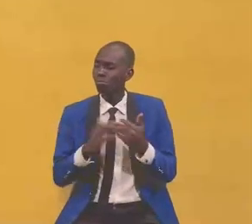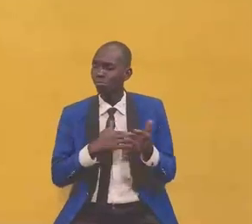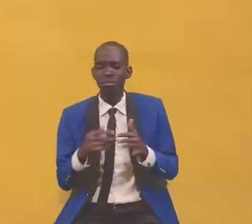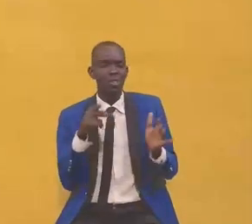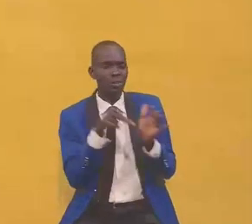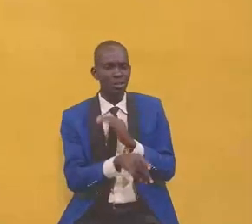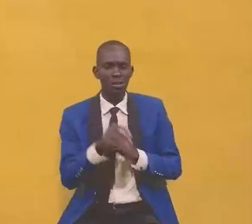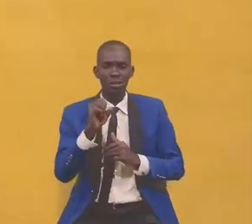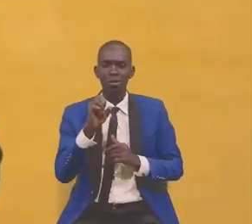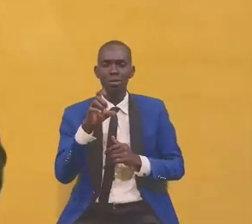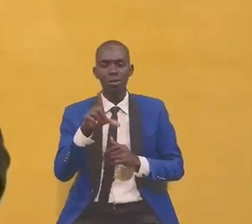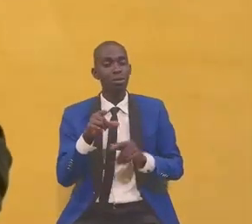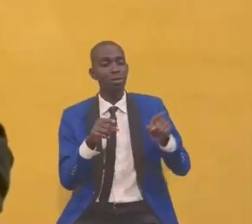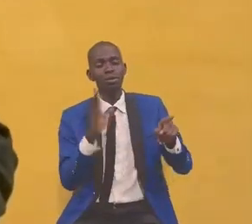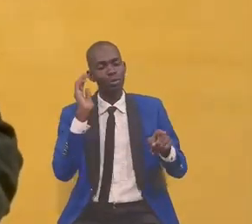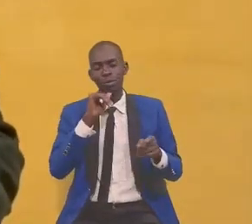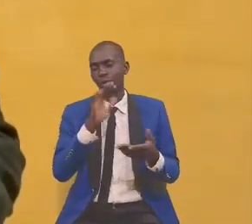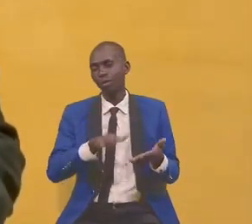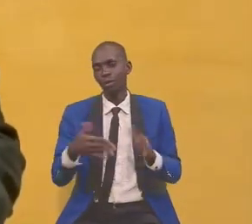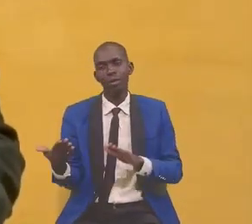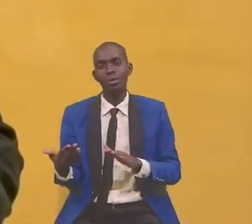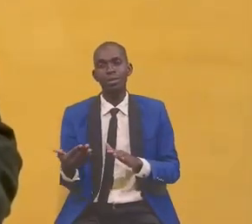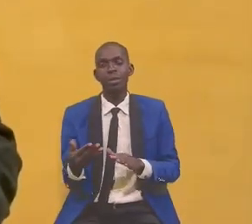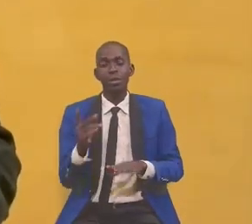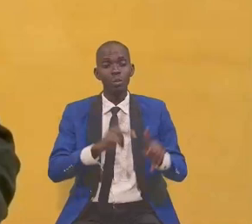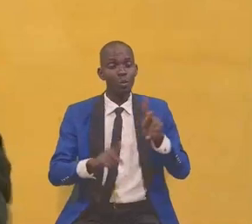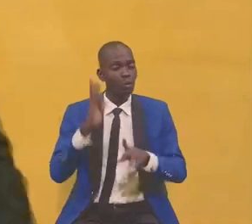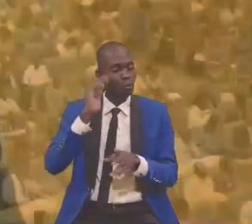pas. Dieu va les convertir.